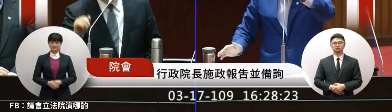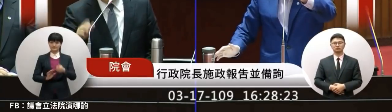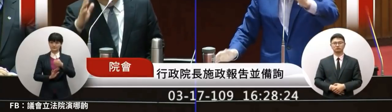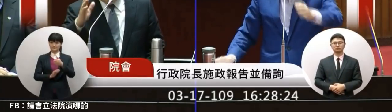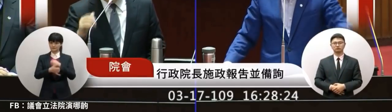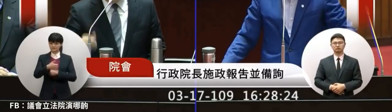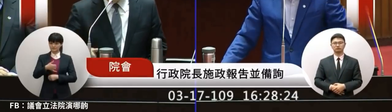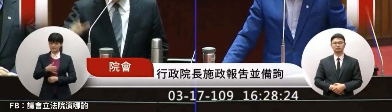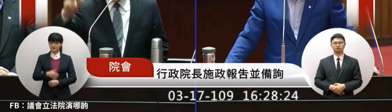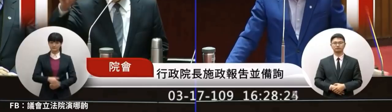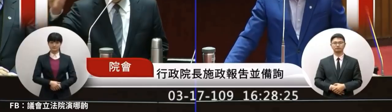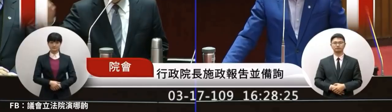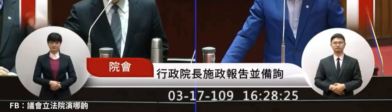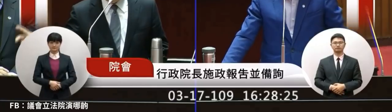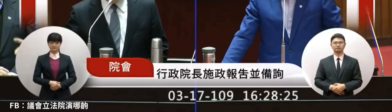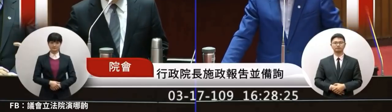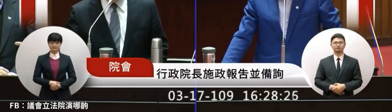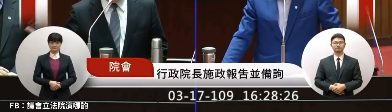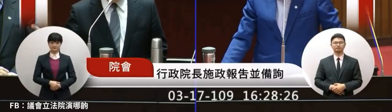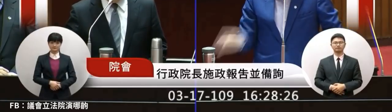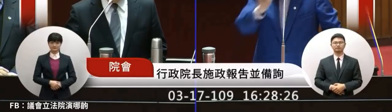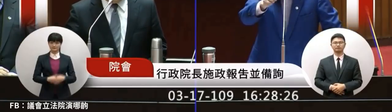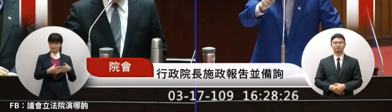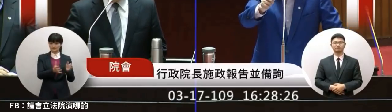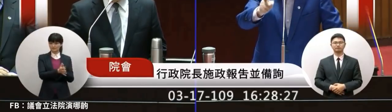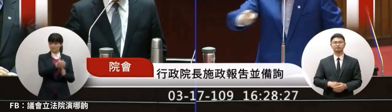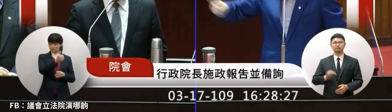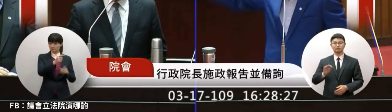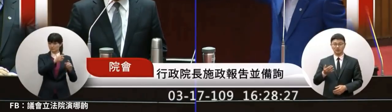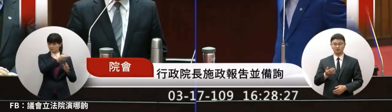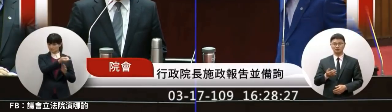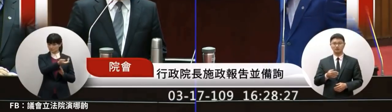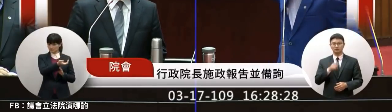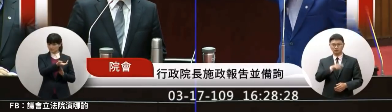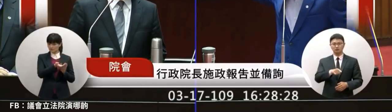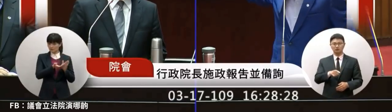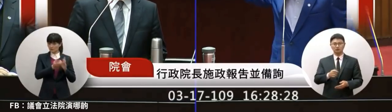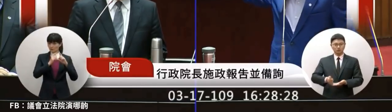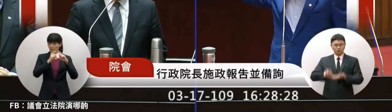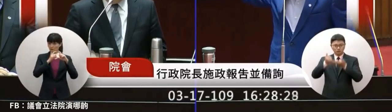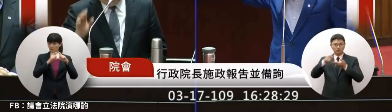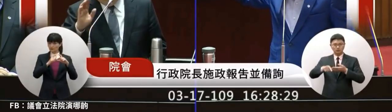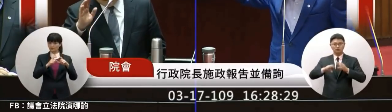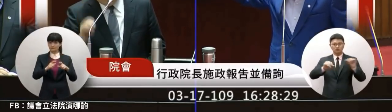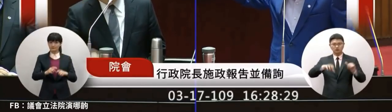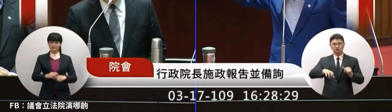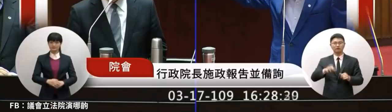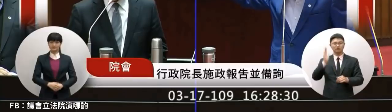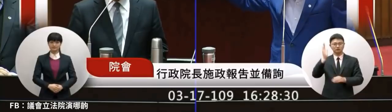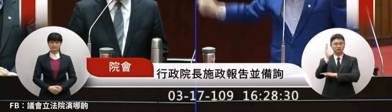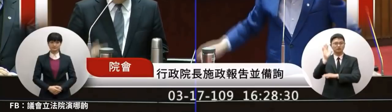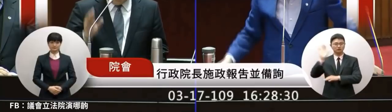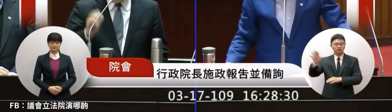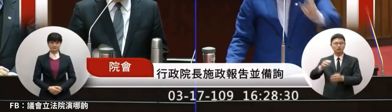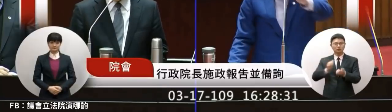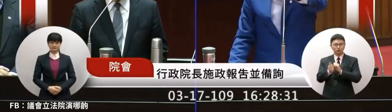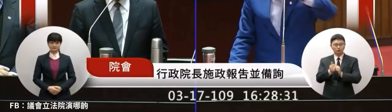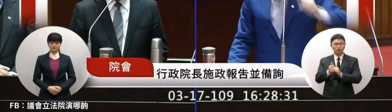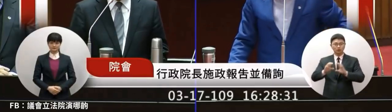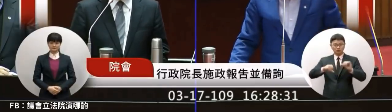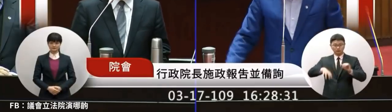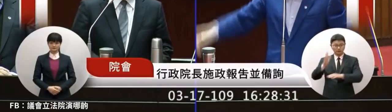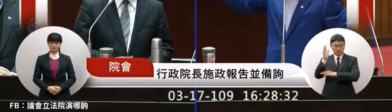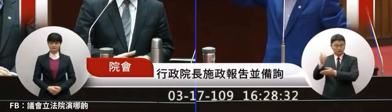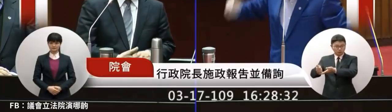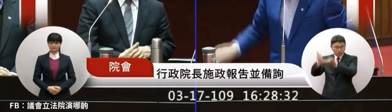对，院长， 喂，部长的回答。 但是要尊重，这是地方税，地方要尊重。至于你